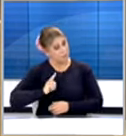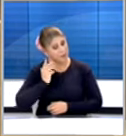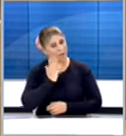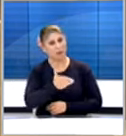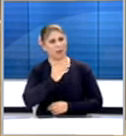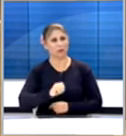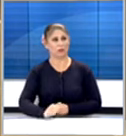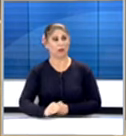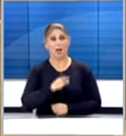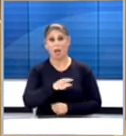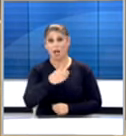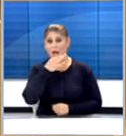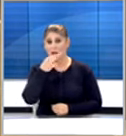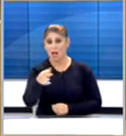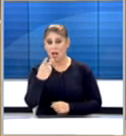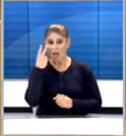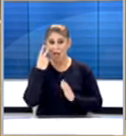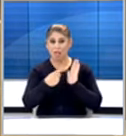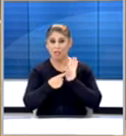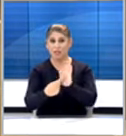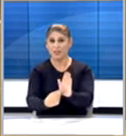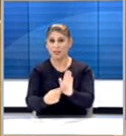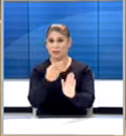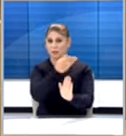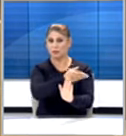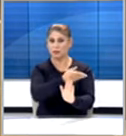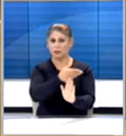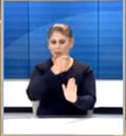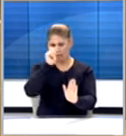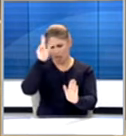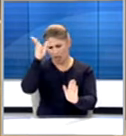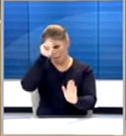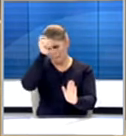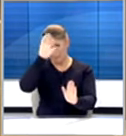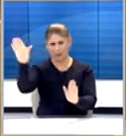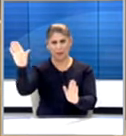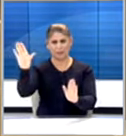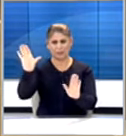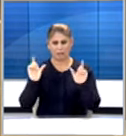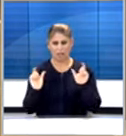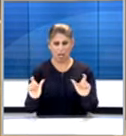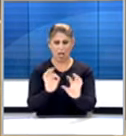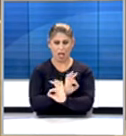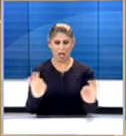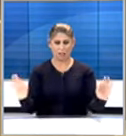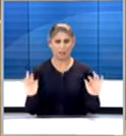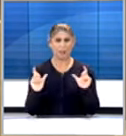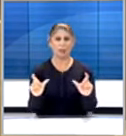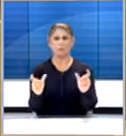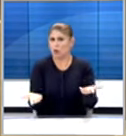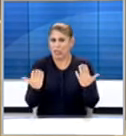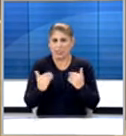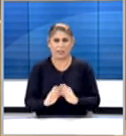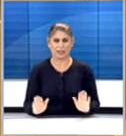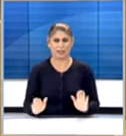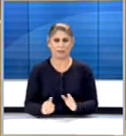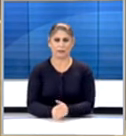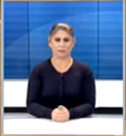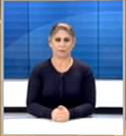να περιμένατε. Αυτό δηλώνει μια απαράδεκτη ανετοιμότητα. Επίσης,